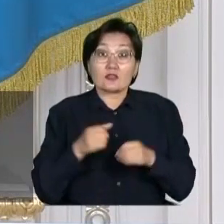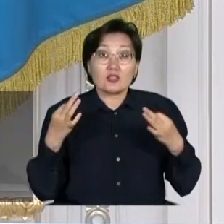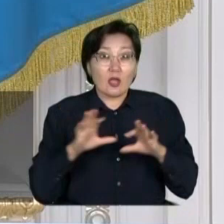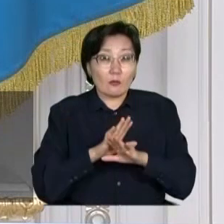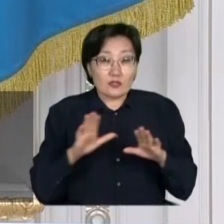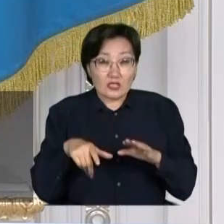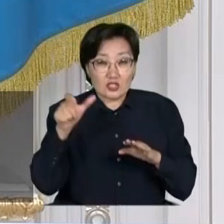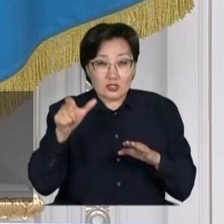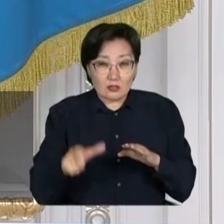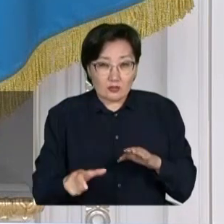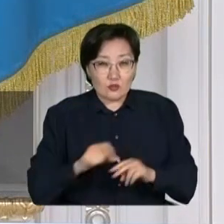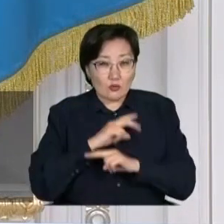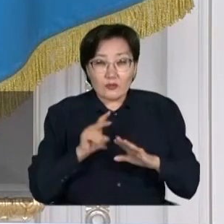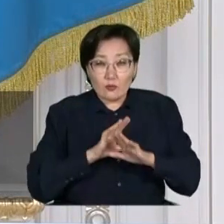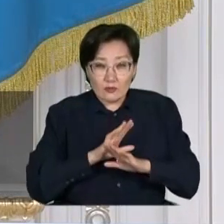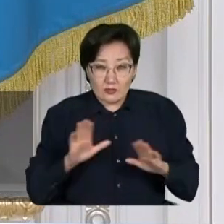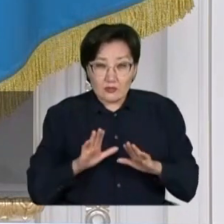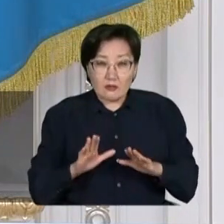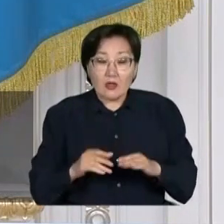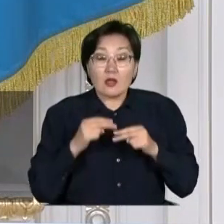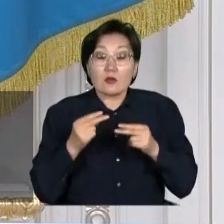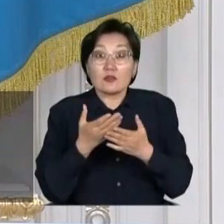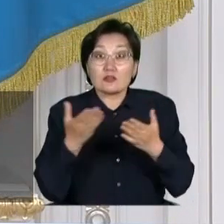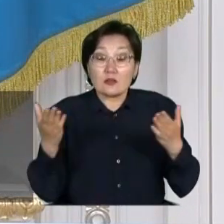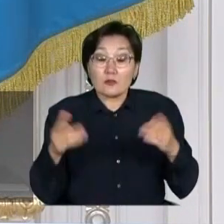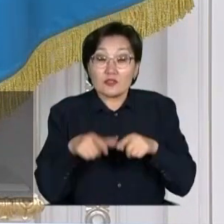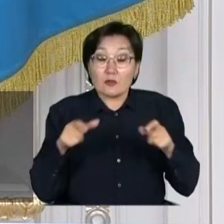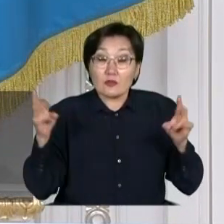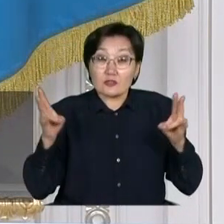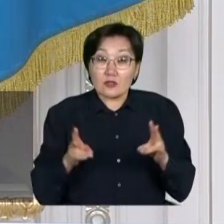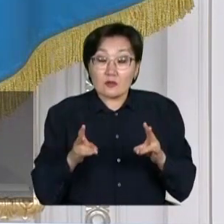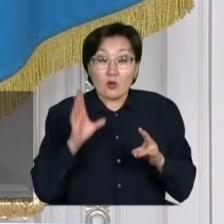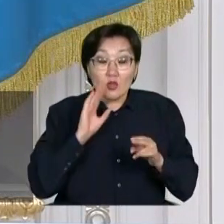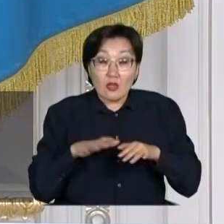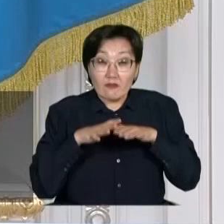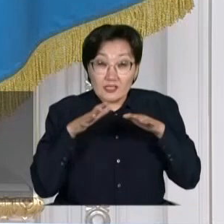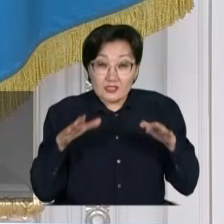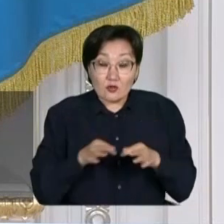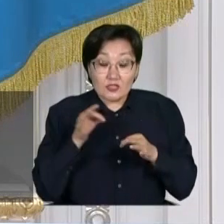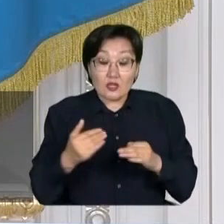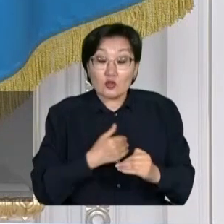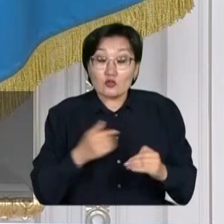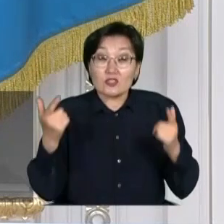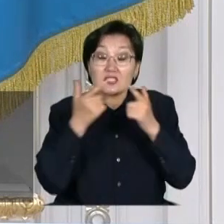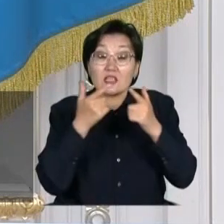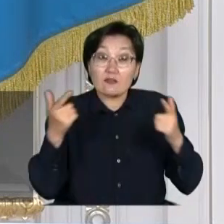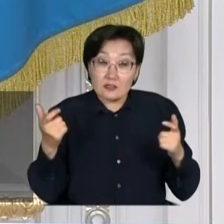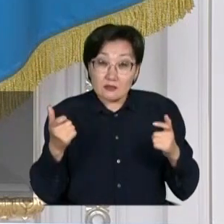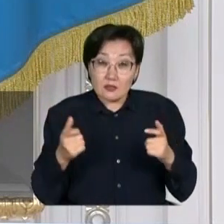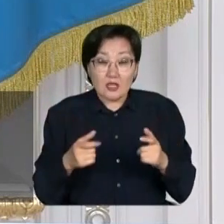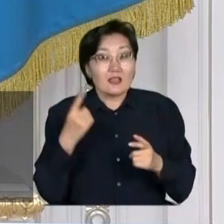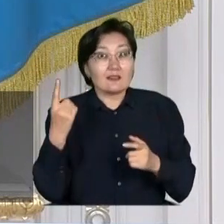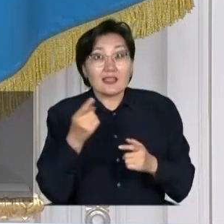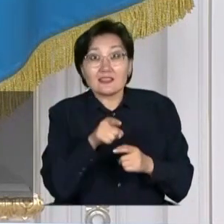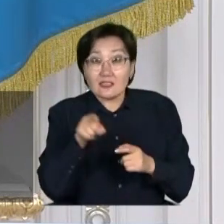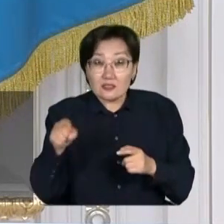допустить человеческих жертв. Обращаясь к гражданам, пострадавших от наводнения, хочу заявить, ни один из